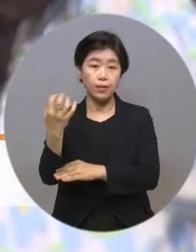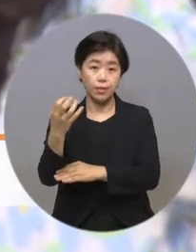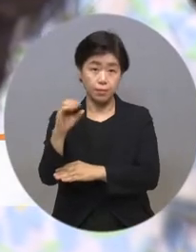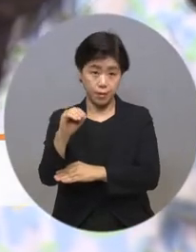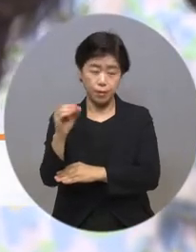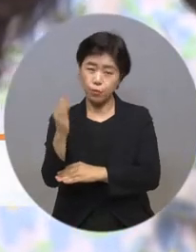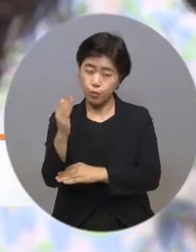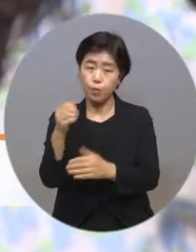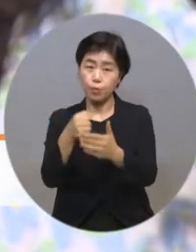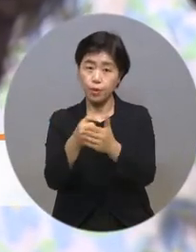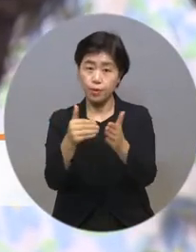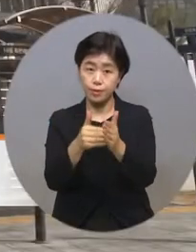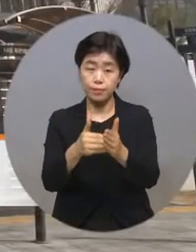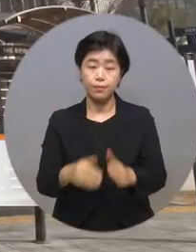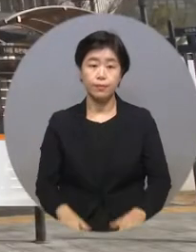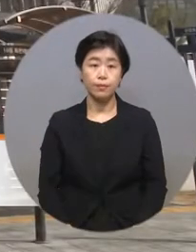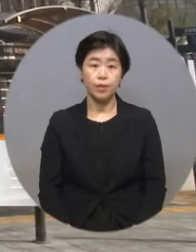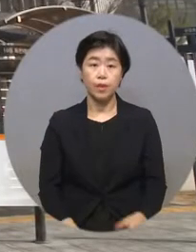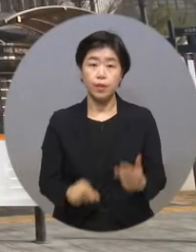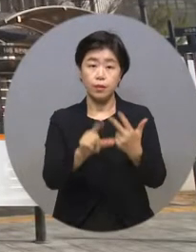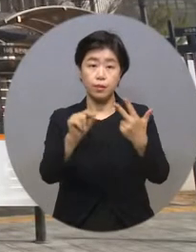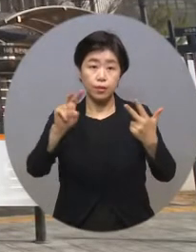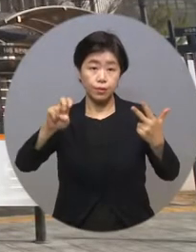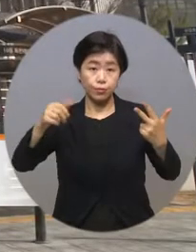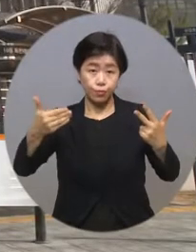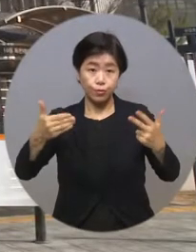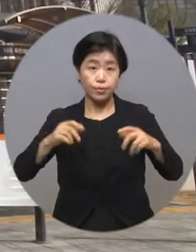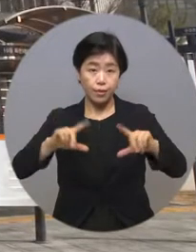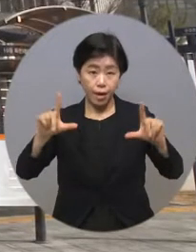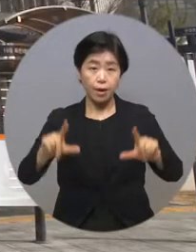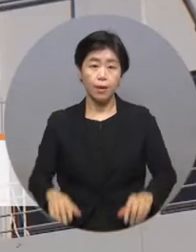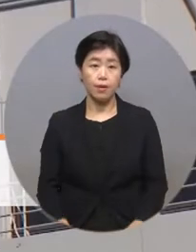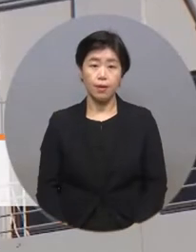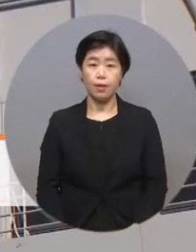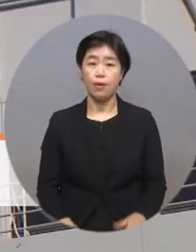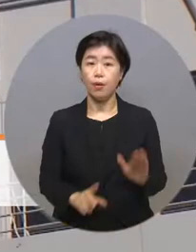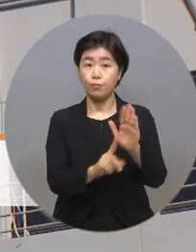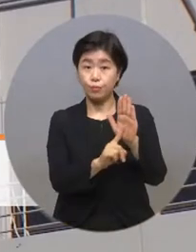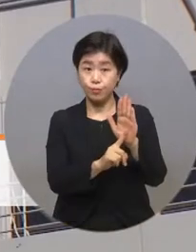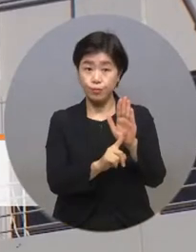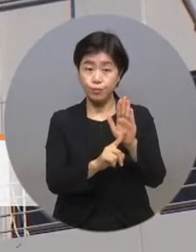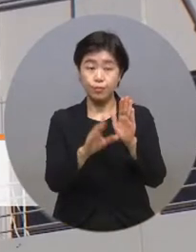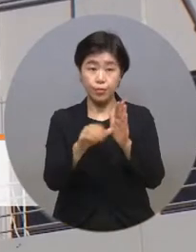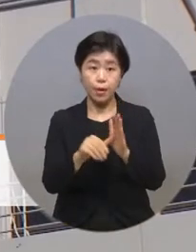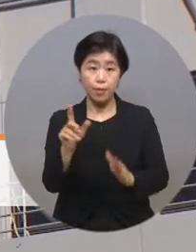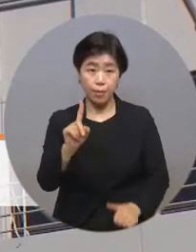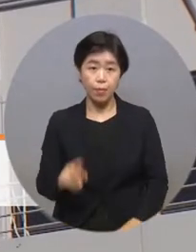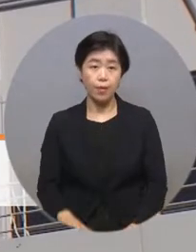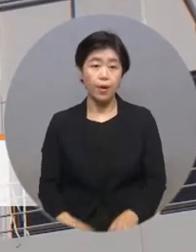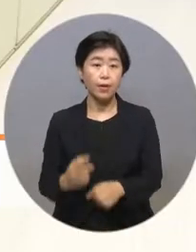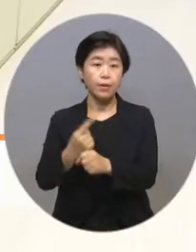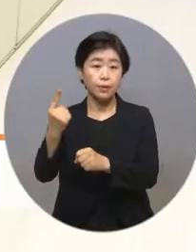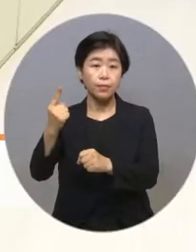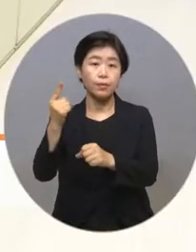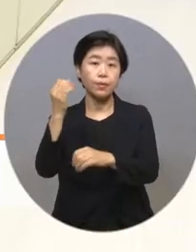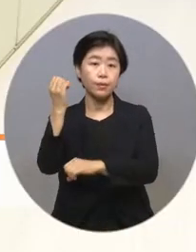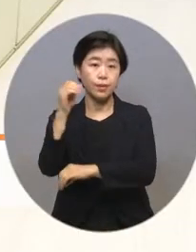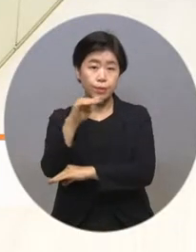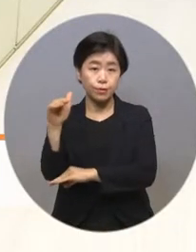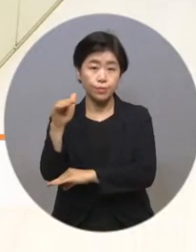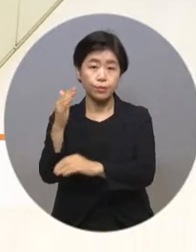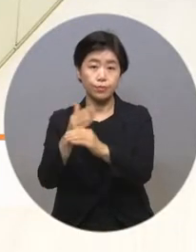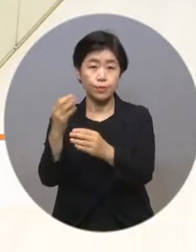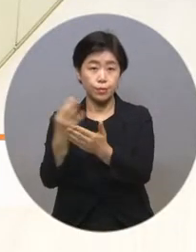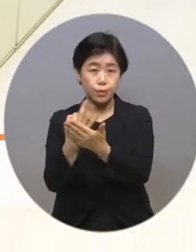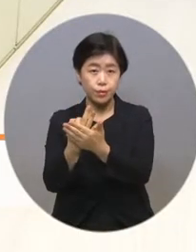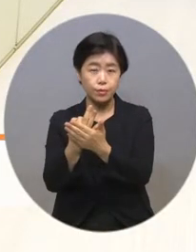확정됐습니다. 지난달 29일 보건복지부는 제68차 중앙생활보장위원회를 개최해 내년도 기준 중위소득 각 급여별 선정